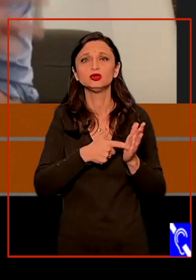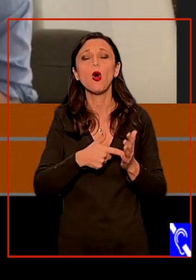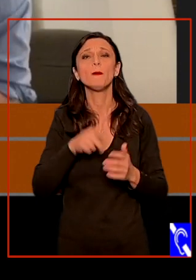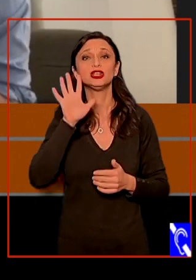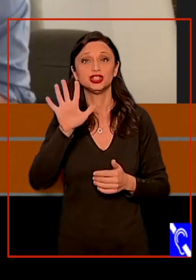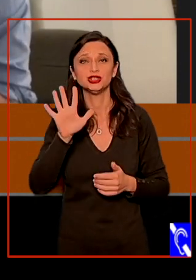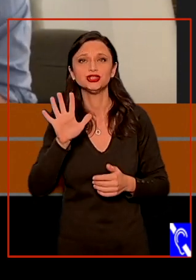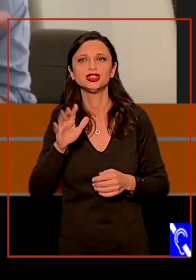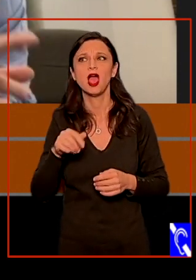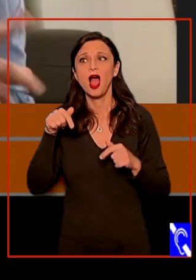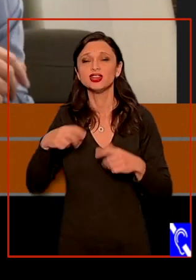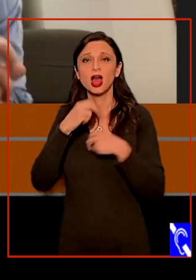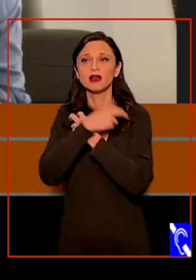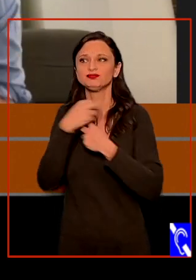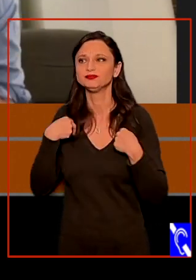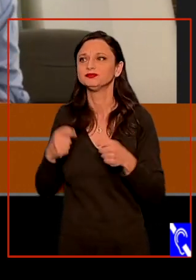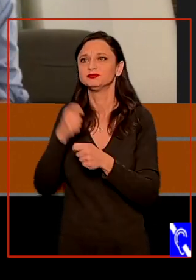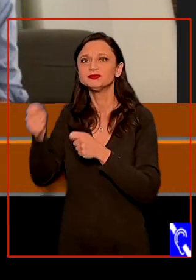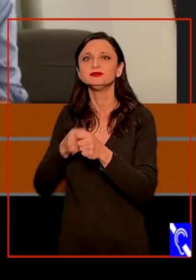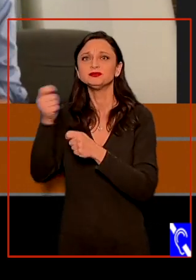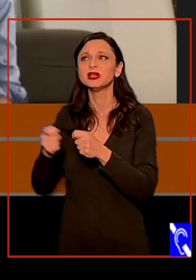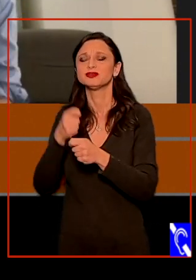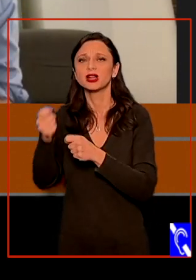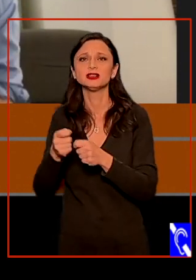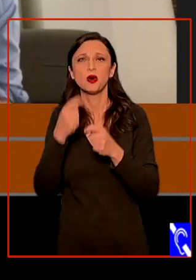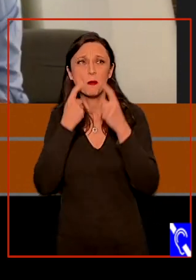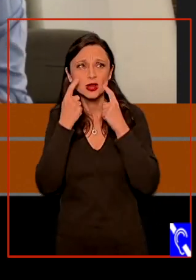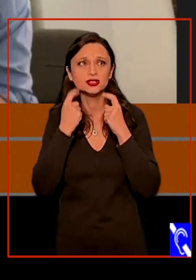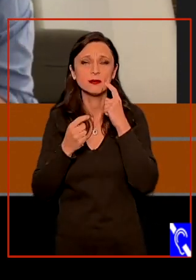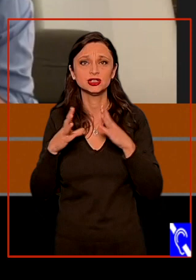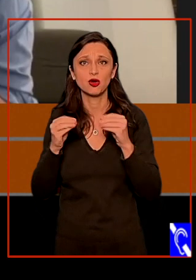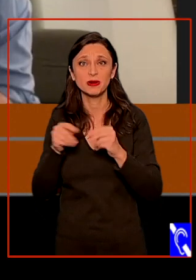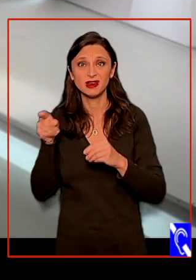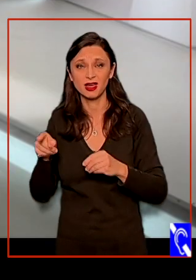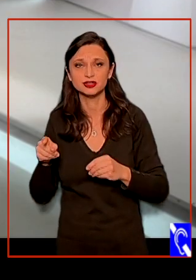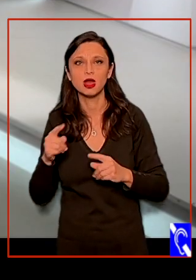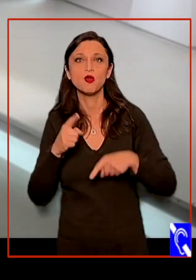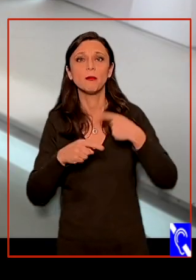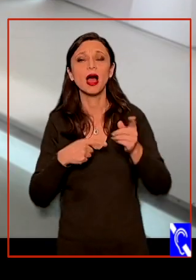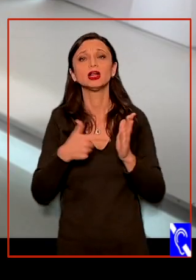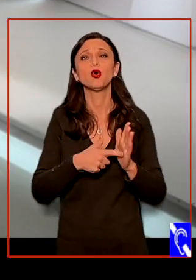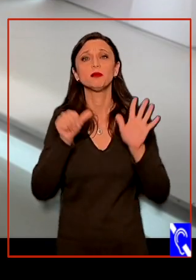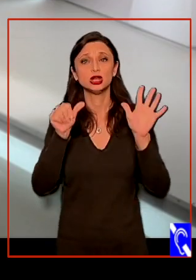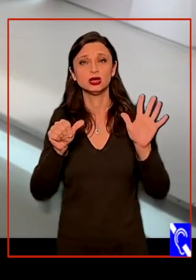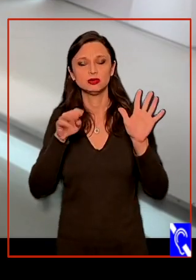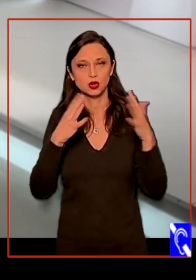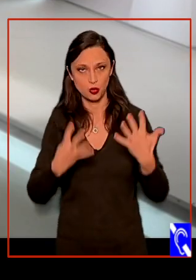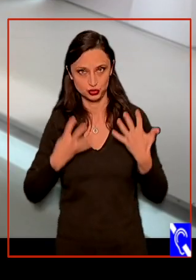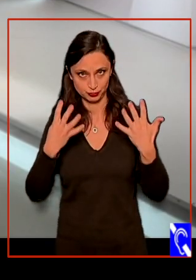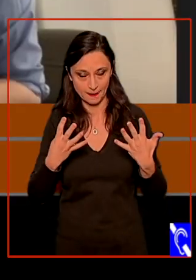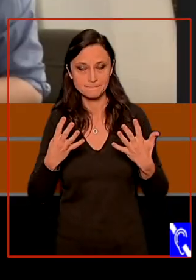adresat nenumăratelor instanțe din România și dumnealui a stat doar 5 zile sau 7 zile internat. În 2019, împreună